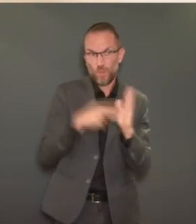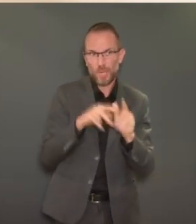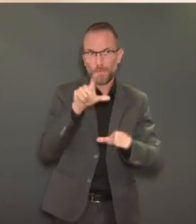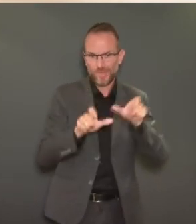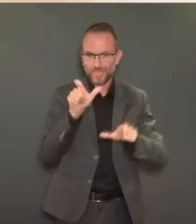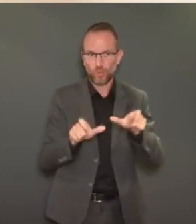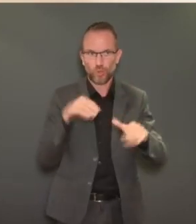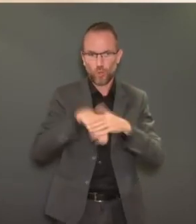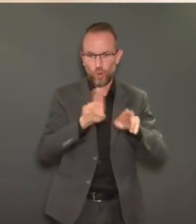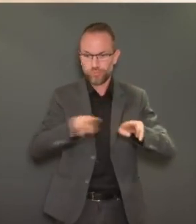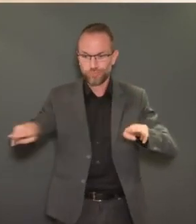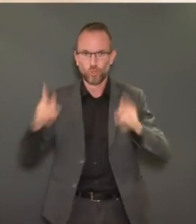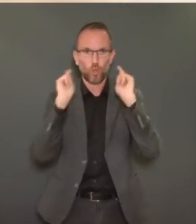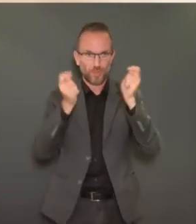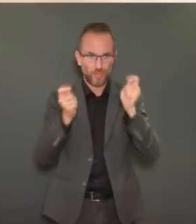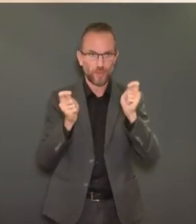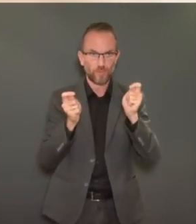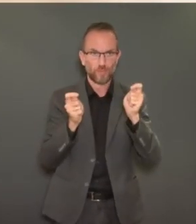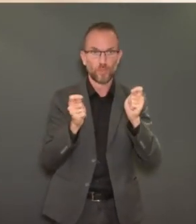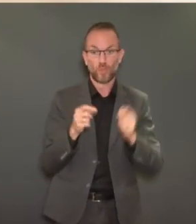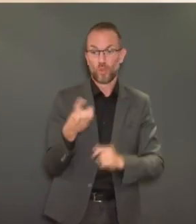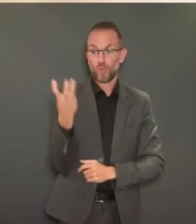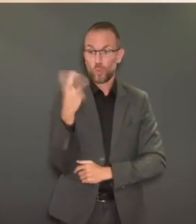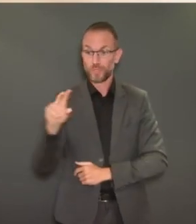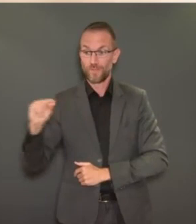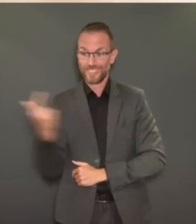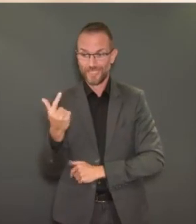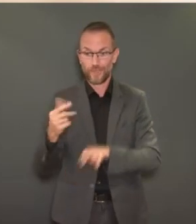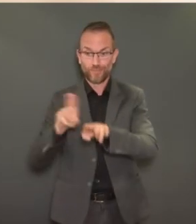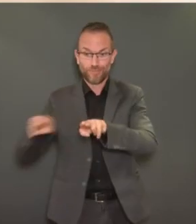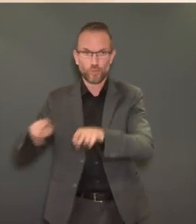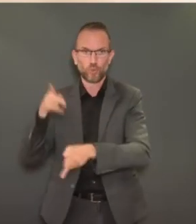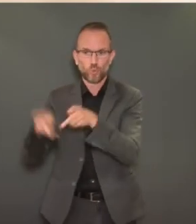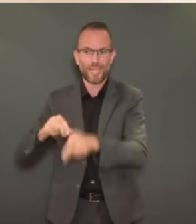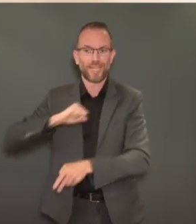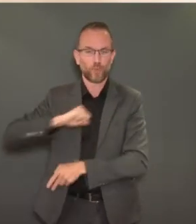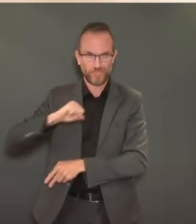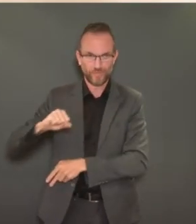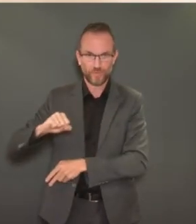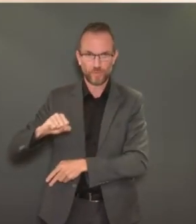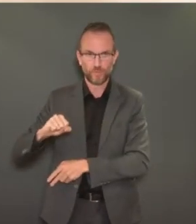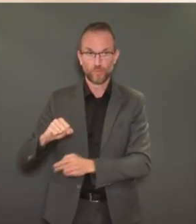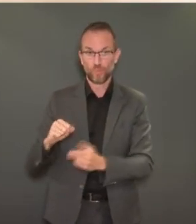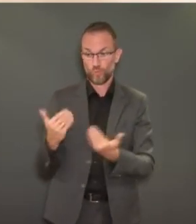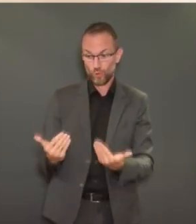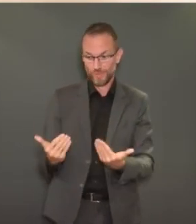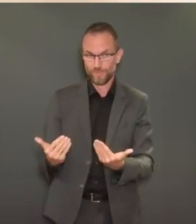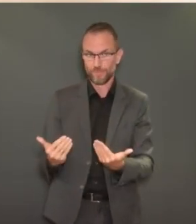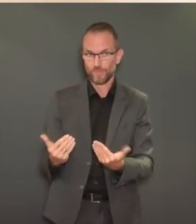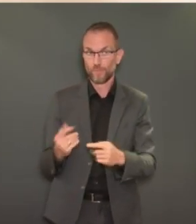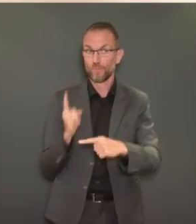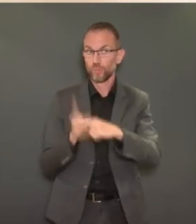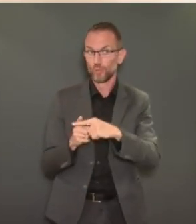a 327 personnes qui sont dans les soins intensifs dans nos hôpitaux. Aujourd'hui, nous avons vu